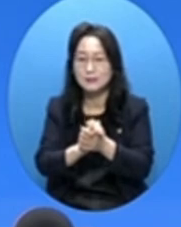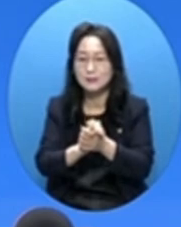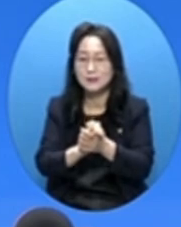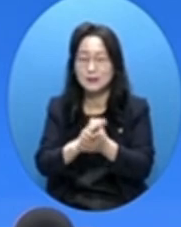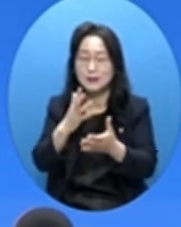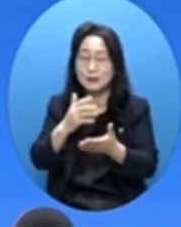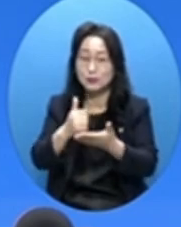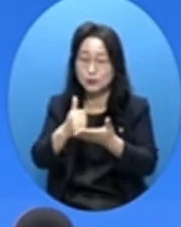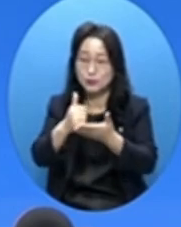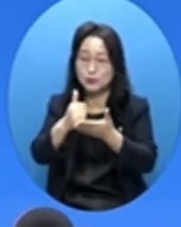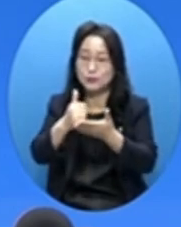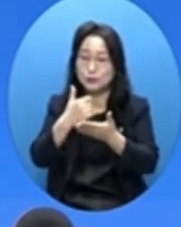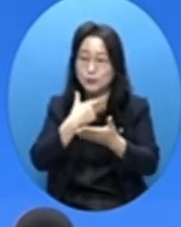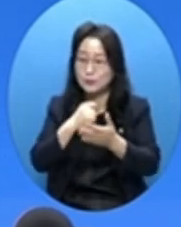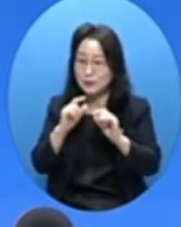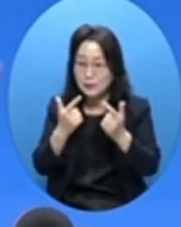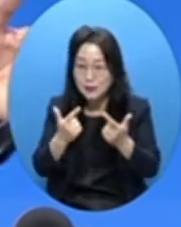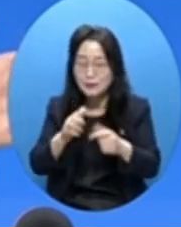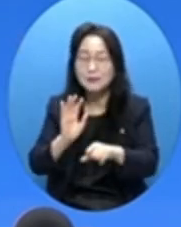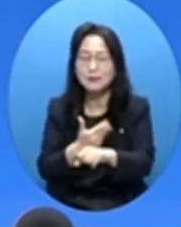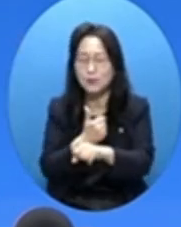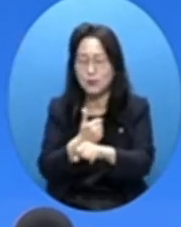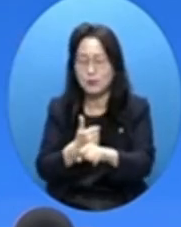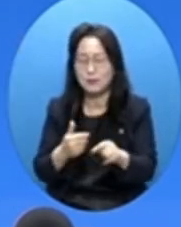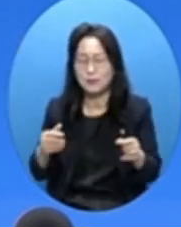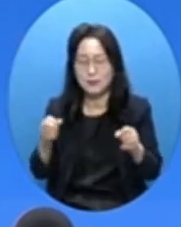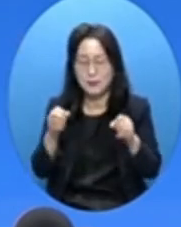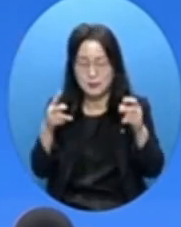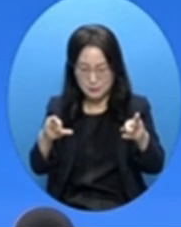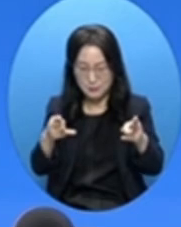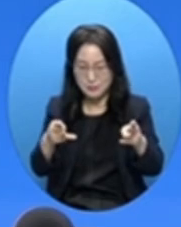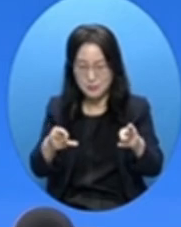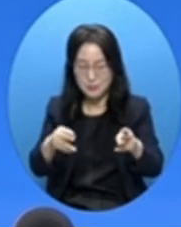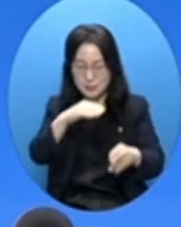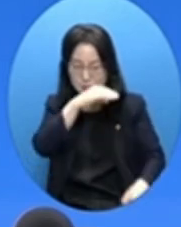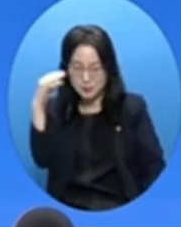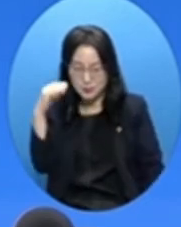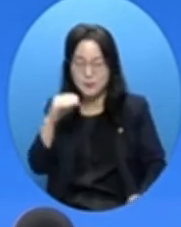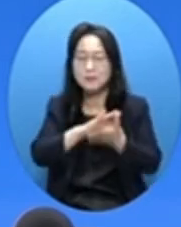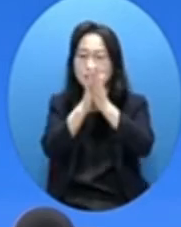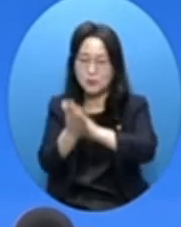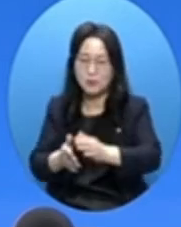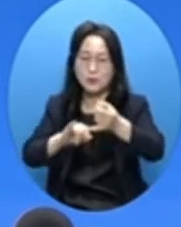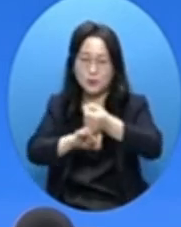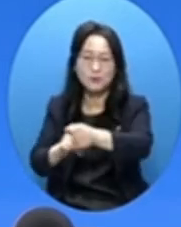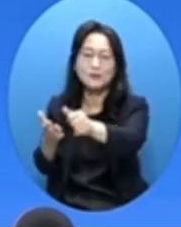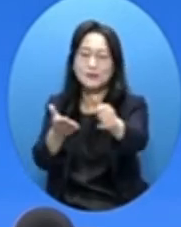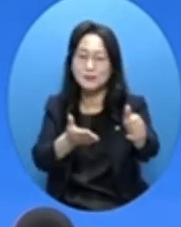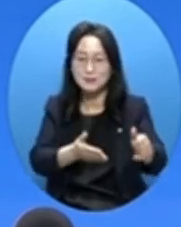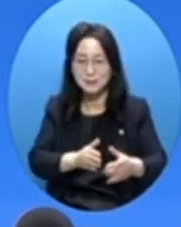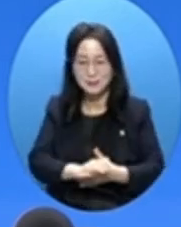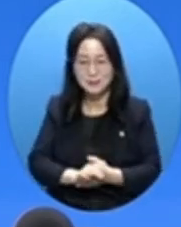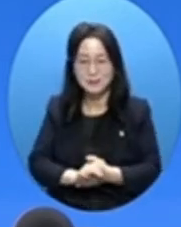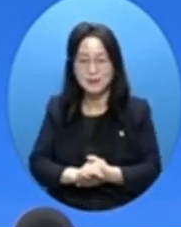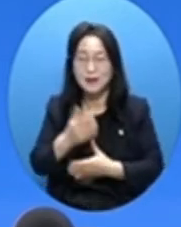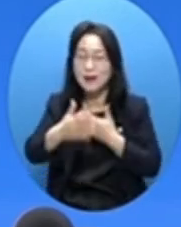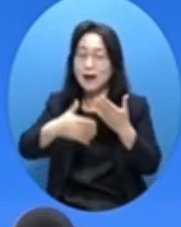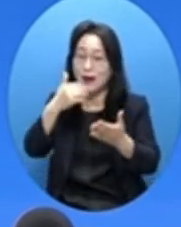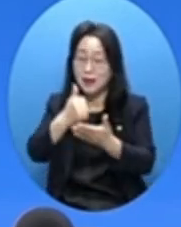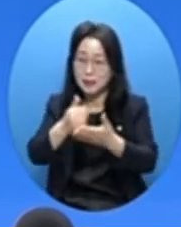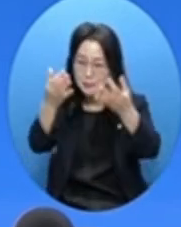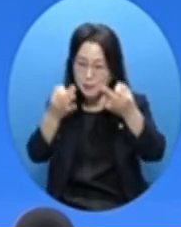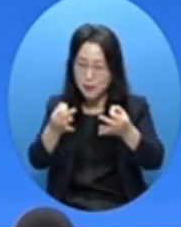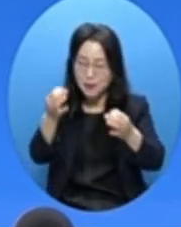지름이 잘 원하지 않는 잘못되 무슨 내던져 버리고 다른 길로 걸어가는 우리 모두가 되어야 할 것입니다 함께 인정많은